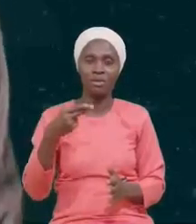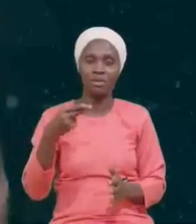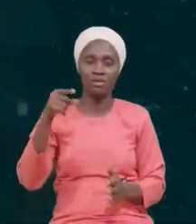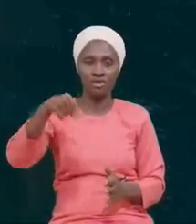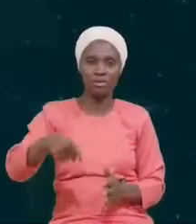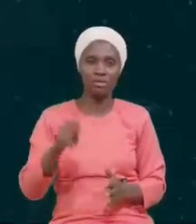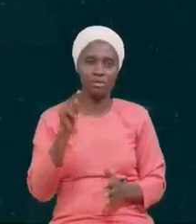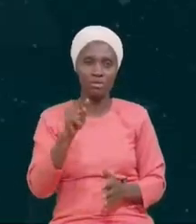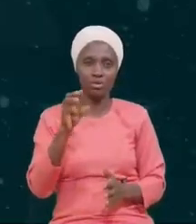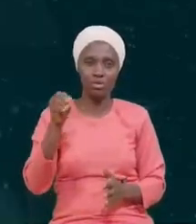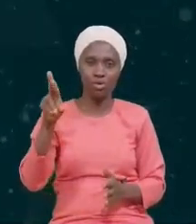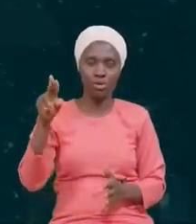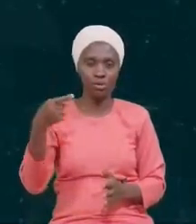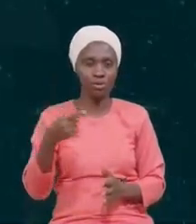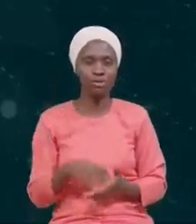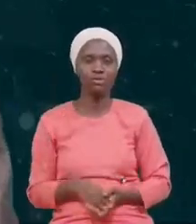jckhq.org.